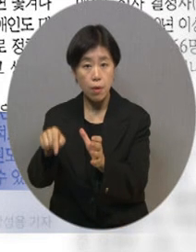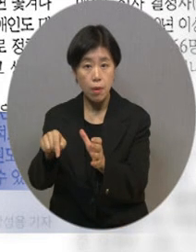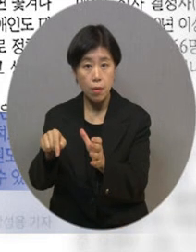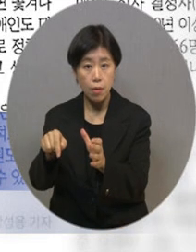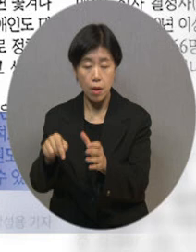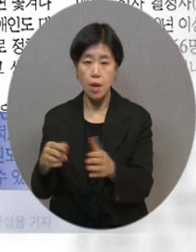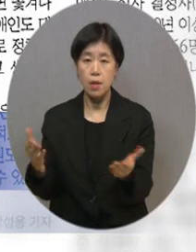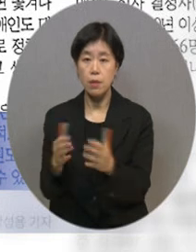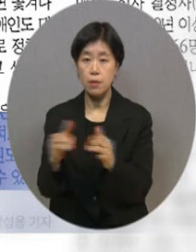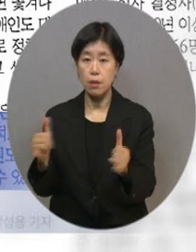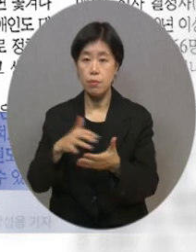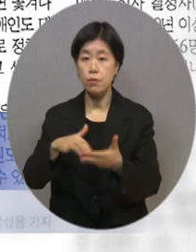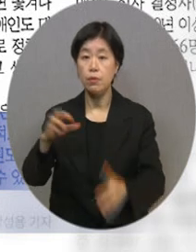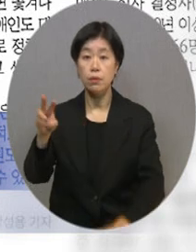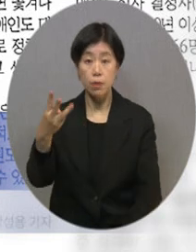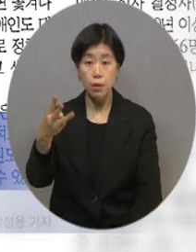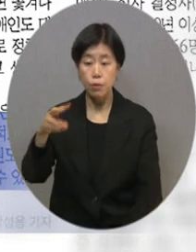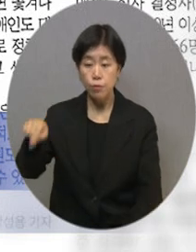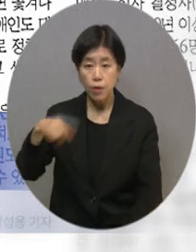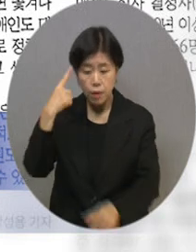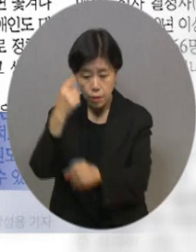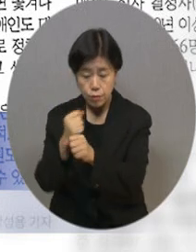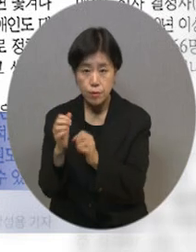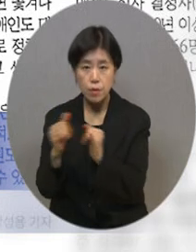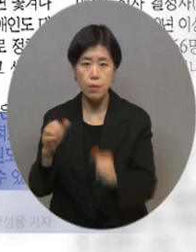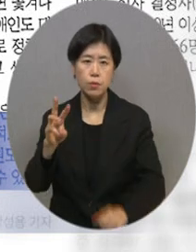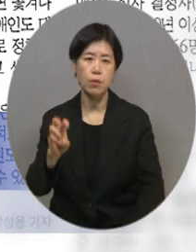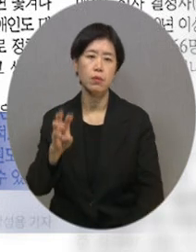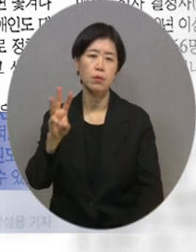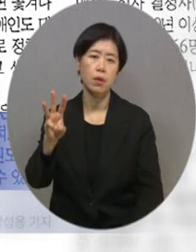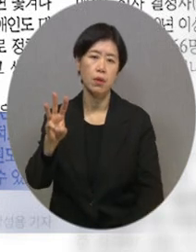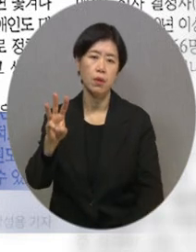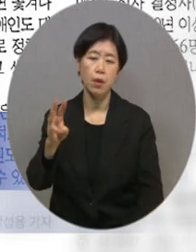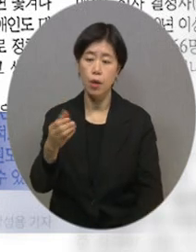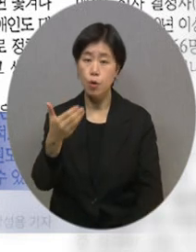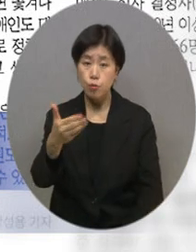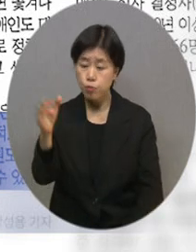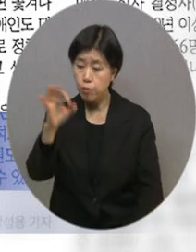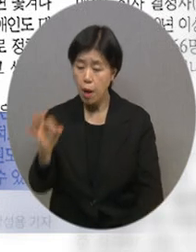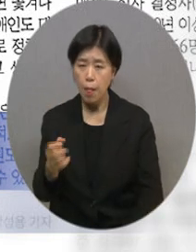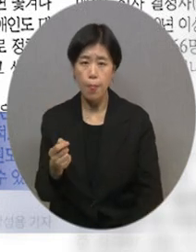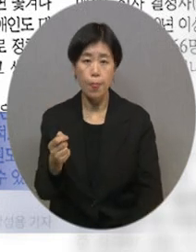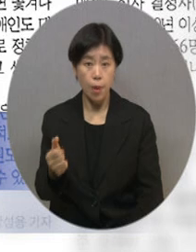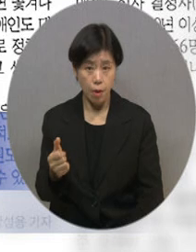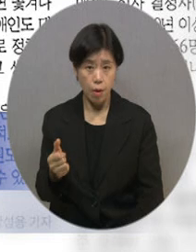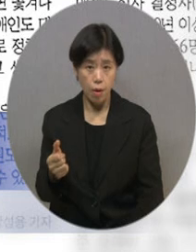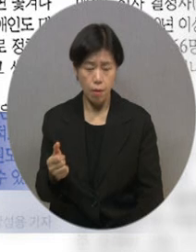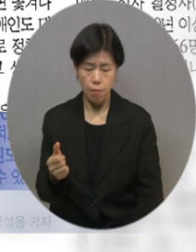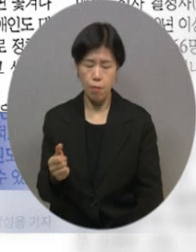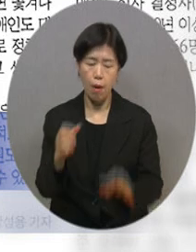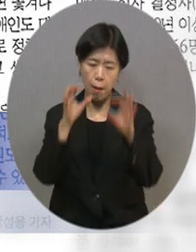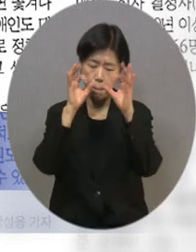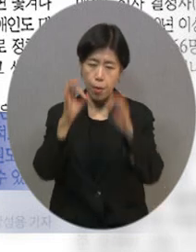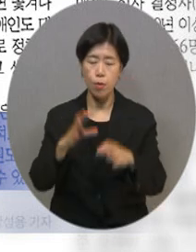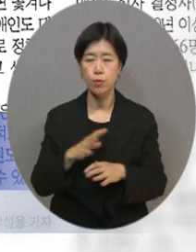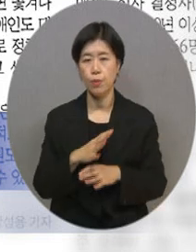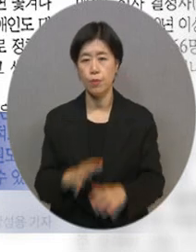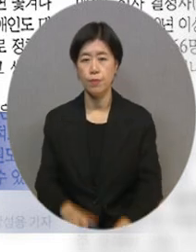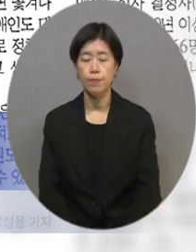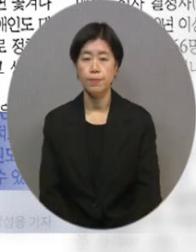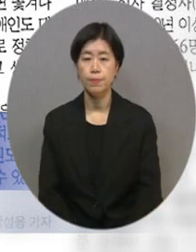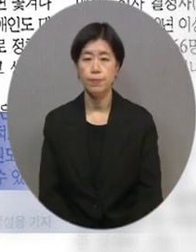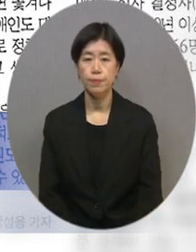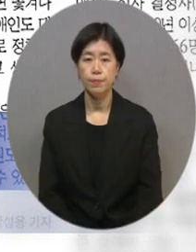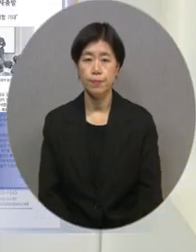300여명 중 연구직이 33명으로 약 99% 밖에 안 된다는 사실에이 놀라움을 감출